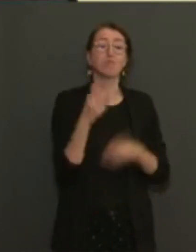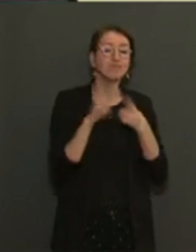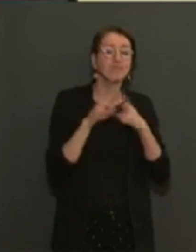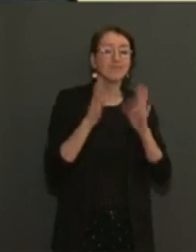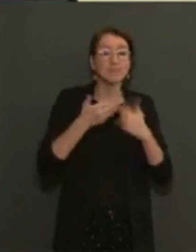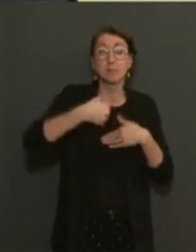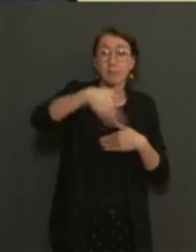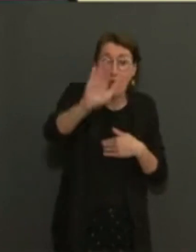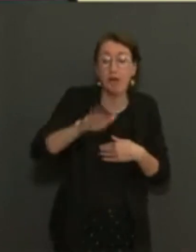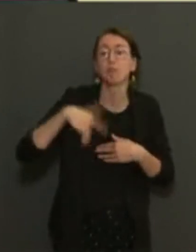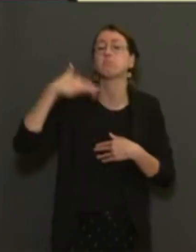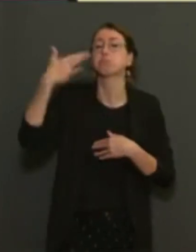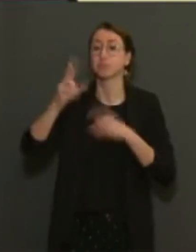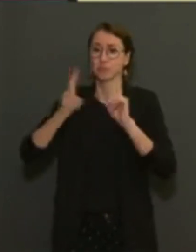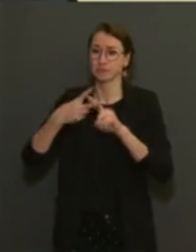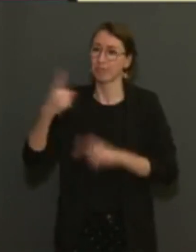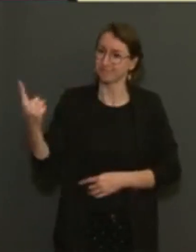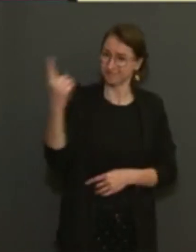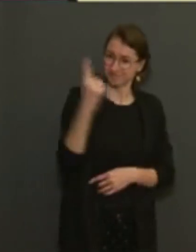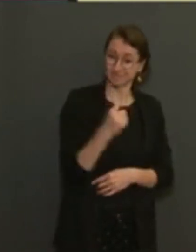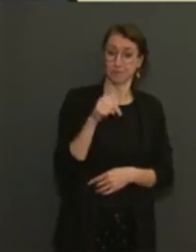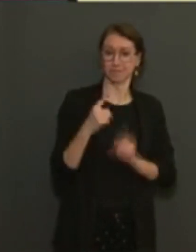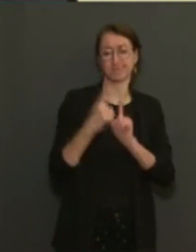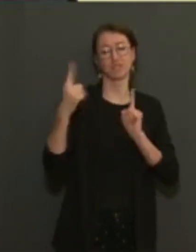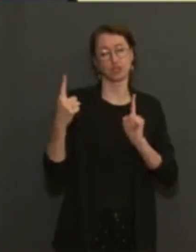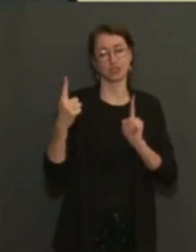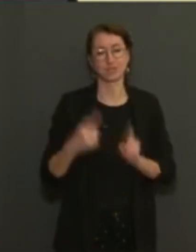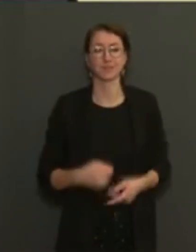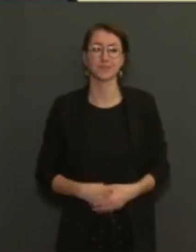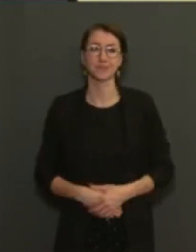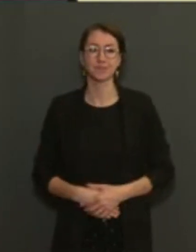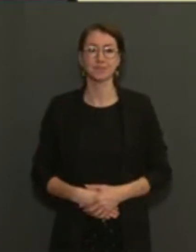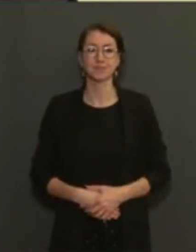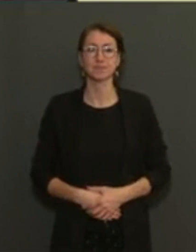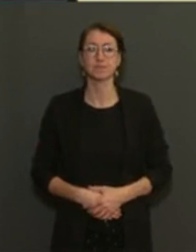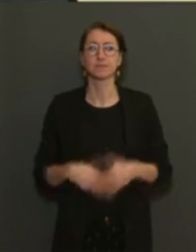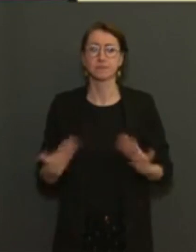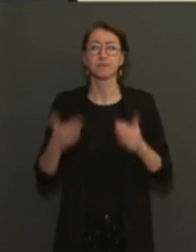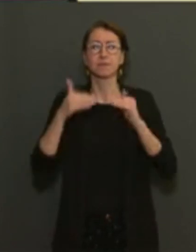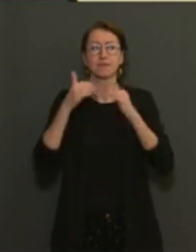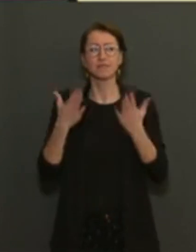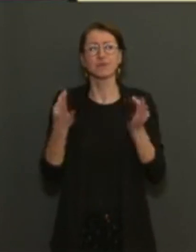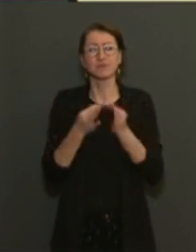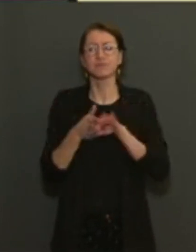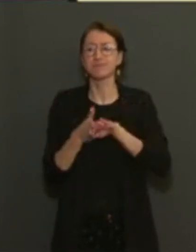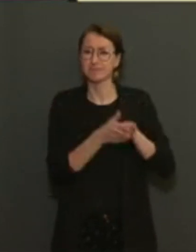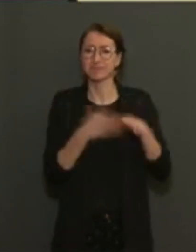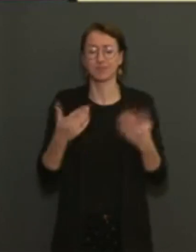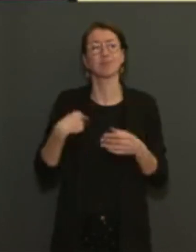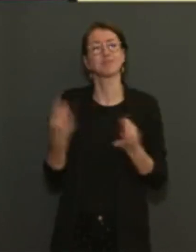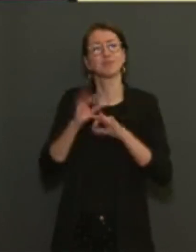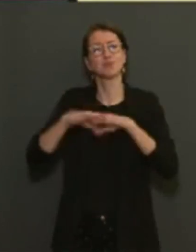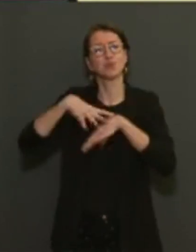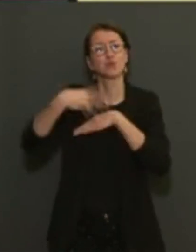Que peut-on faire en dehors de chez soi? Eh bien là, ça n'a guère changé. On peut toujours se promener, heureusement, pour l'instant aussi loin qu'on veut de